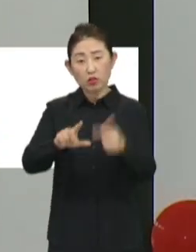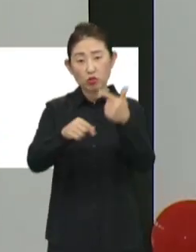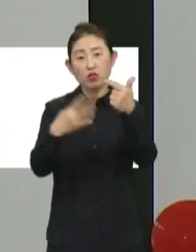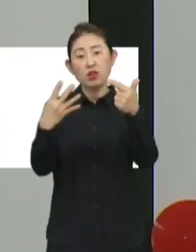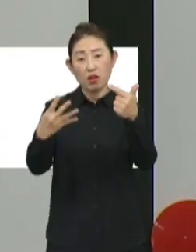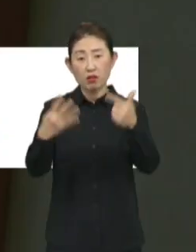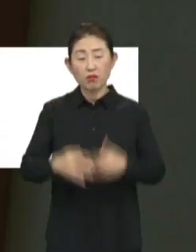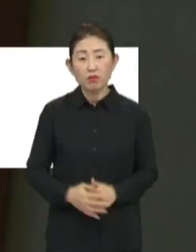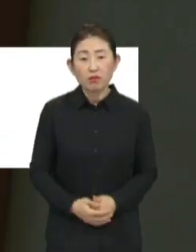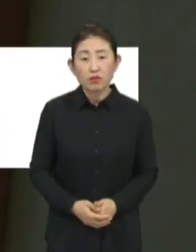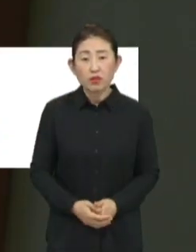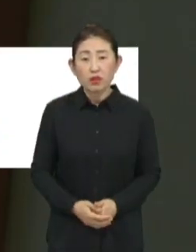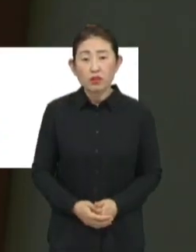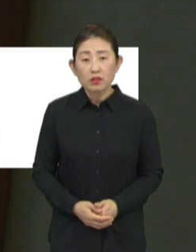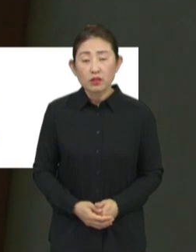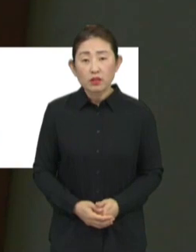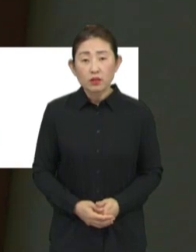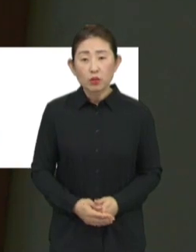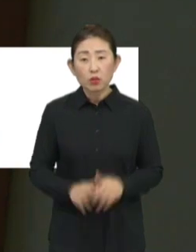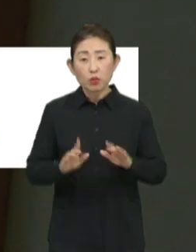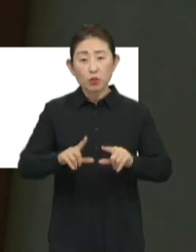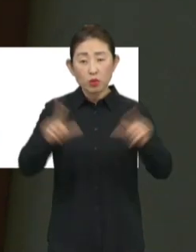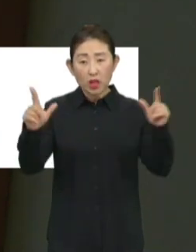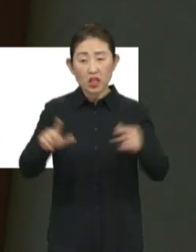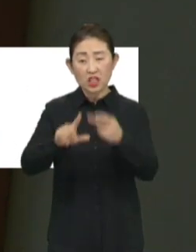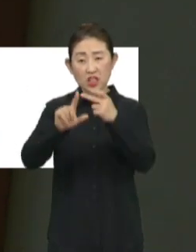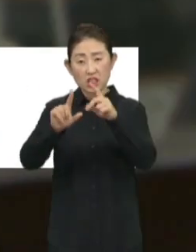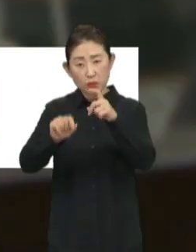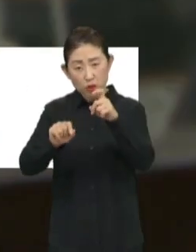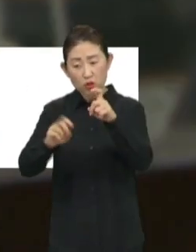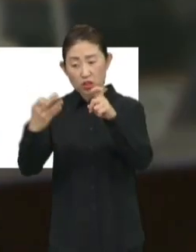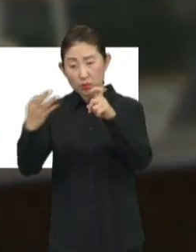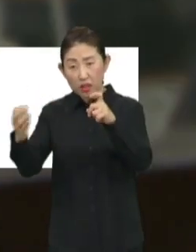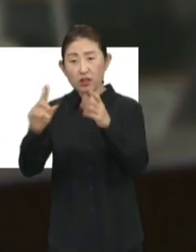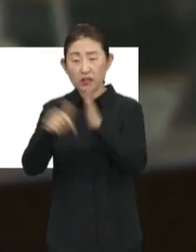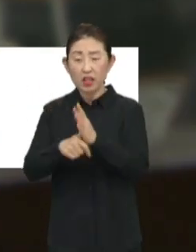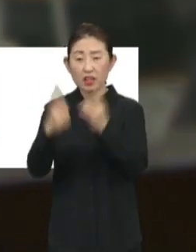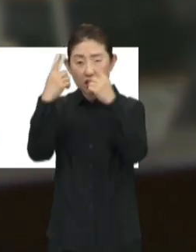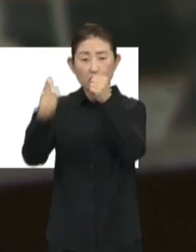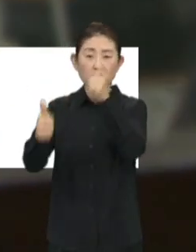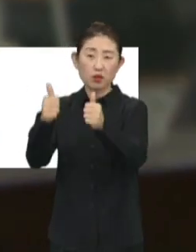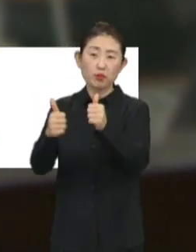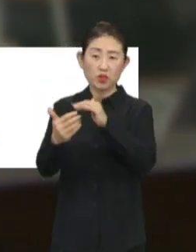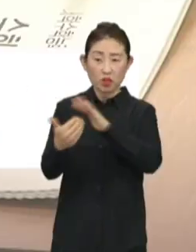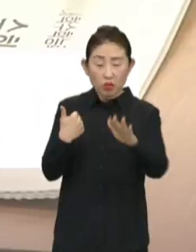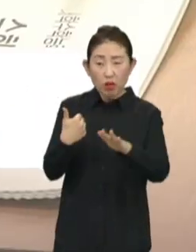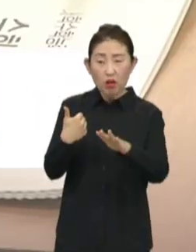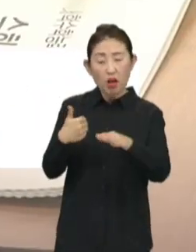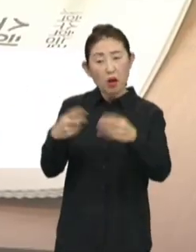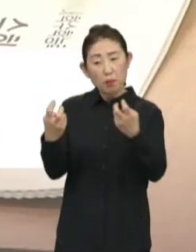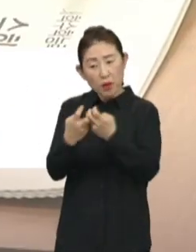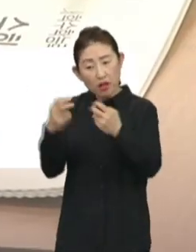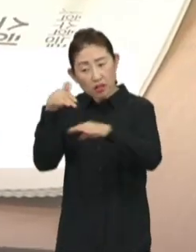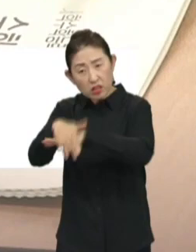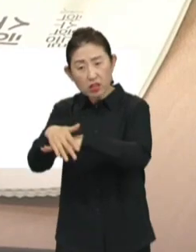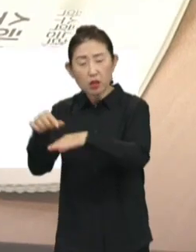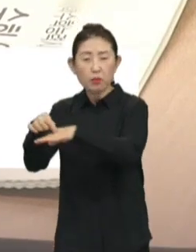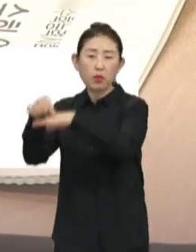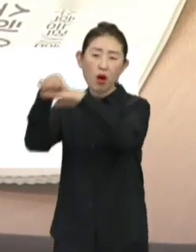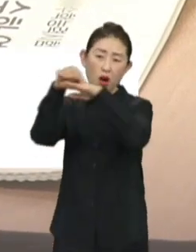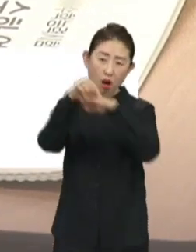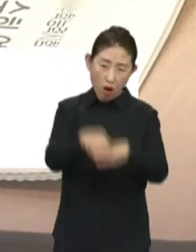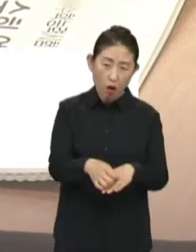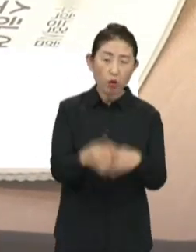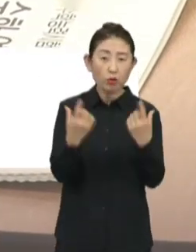실시됩니다 이번 모의 평가는 올해 11월 14일 치러지는 본 수능과 시험의 성격 출제 영역 문항수